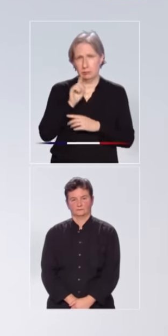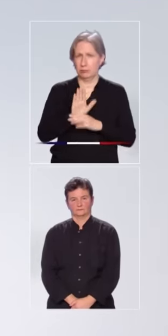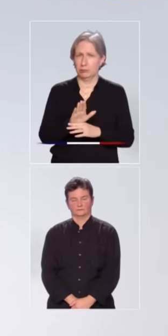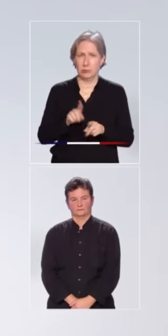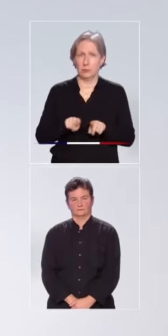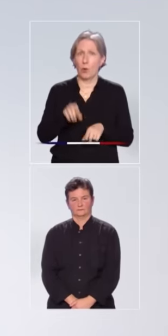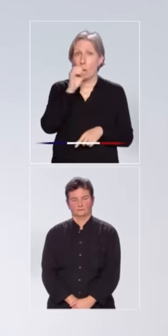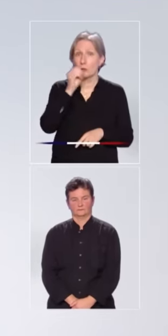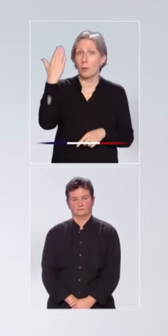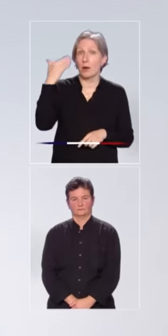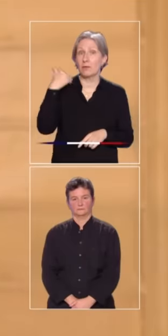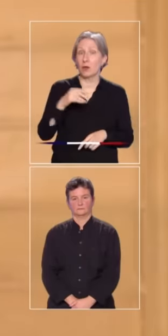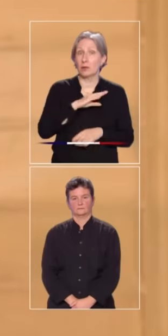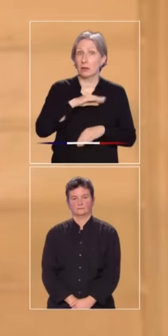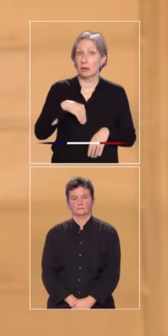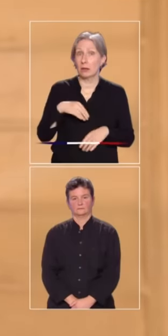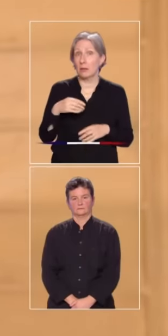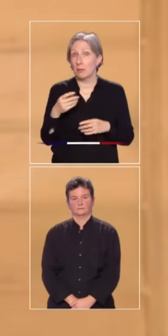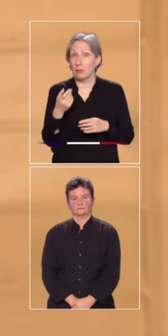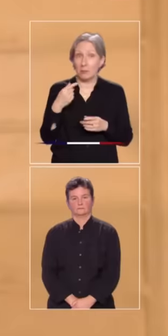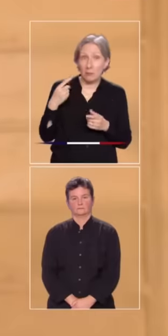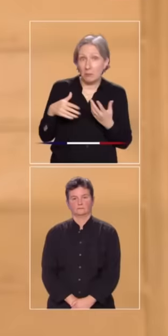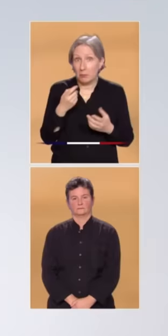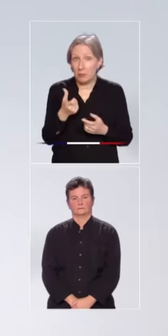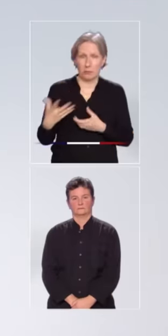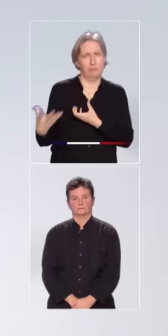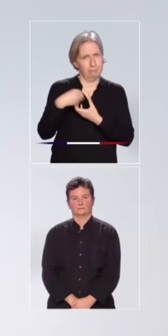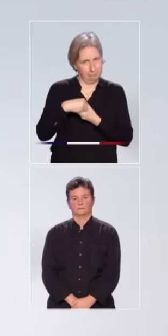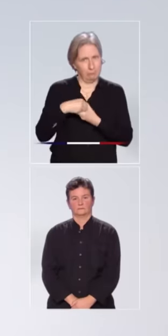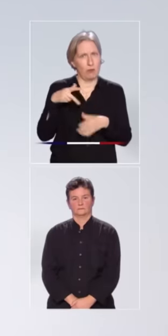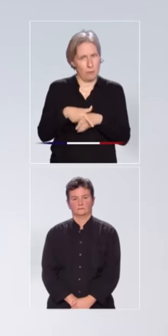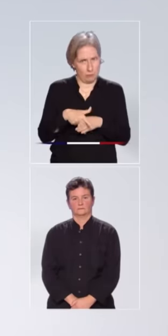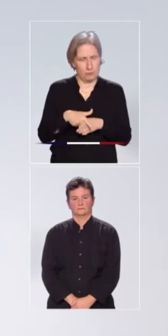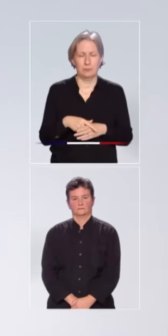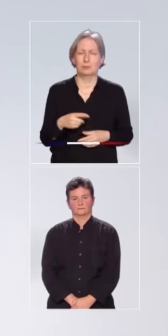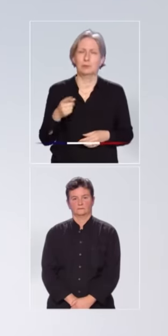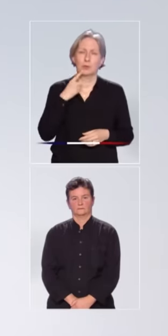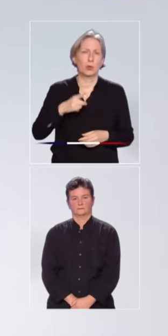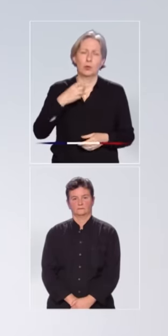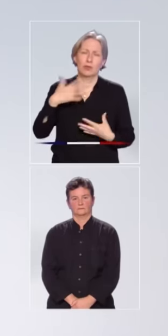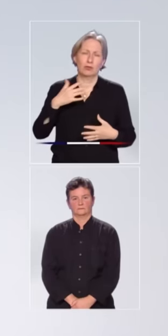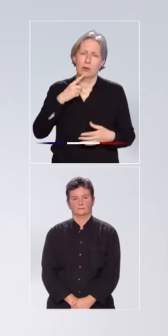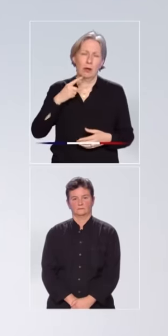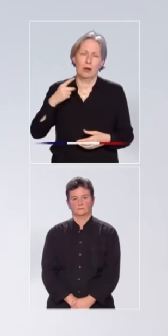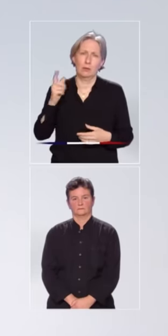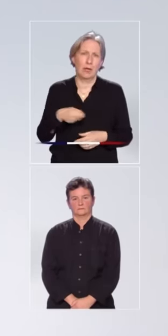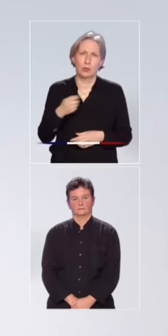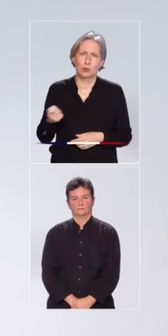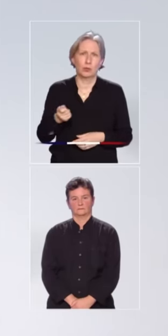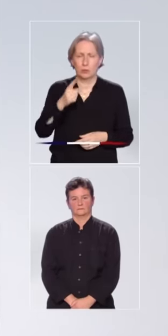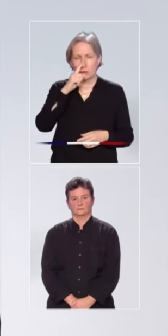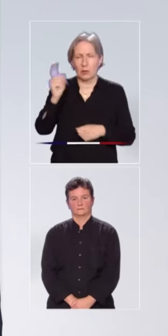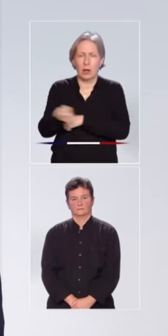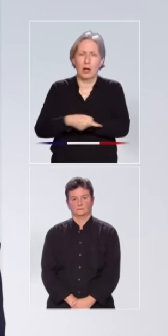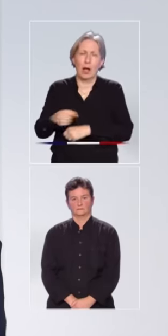Nous avons été rejoints. La première chose, nous avons condamné de manière implacable l'attentat terroriste